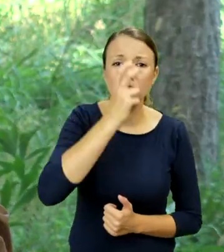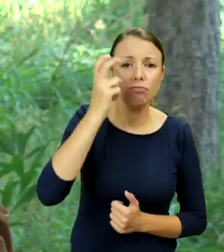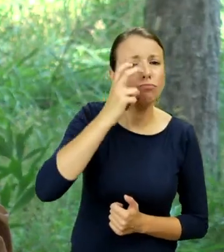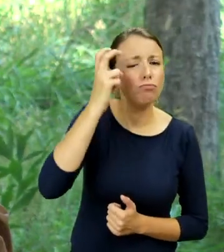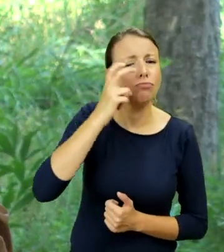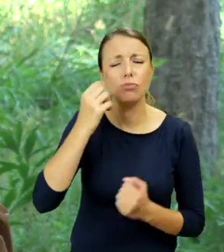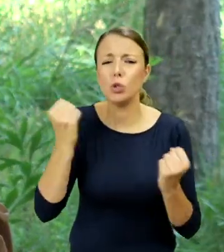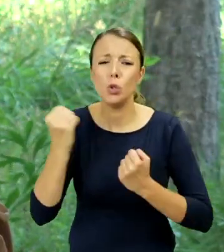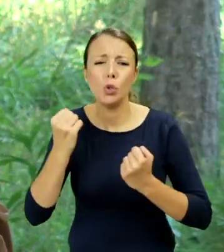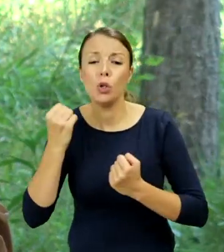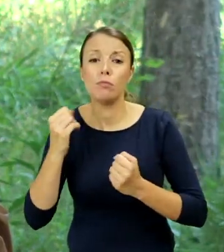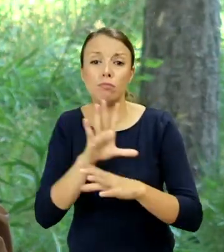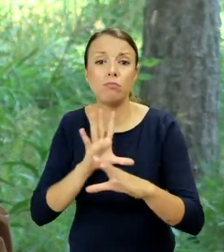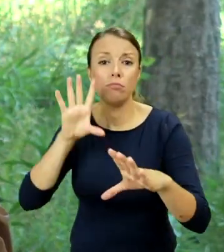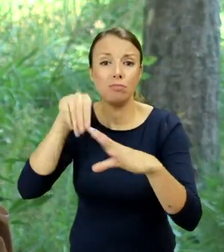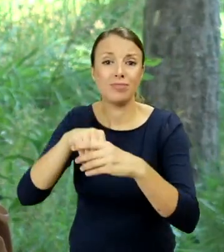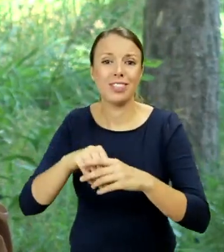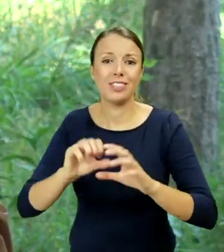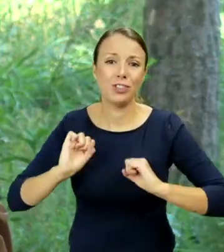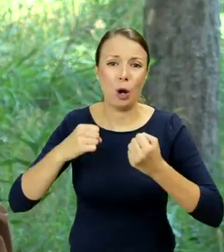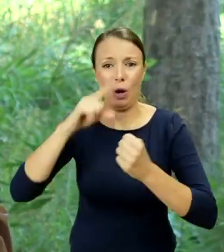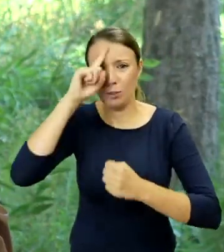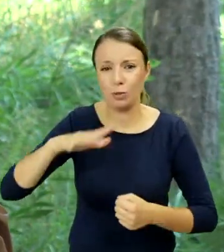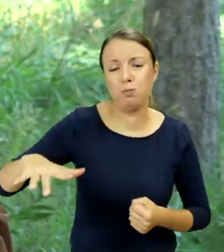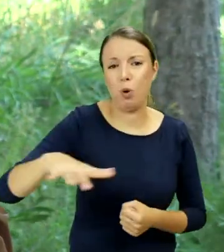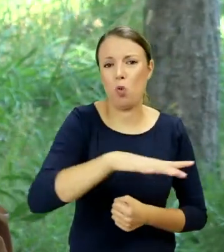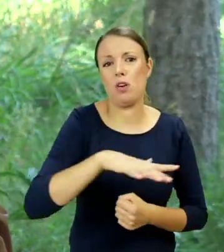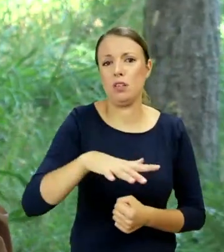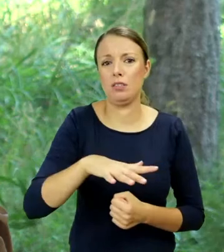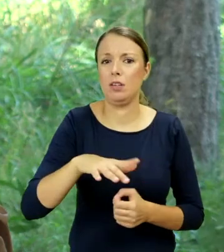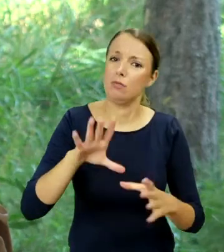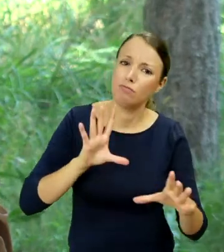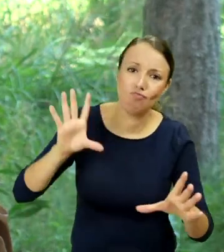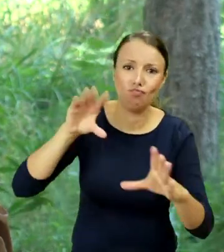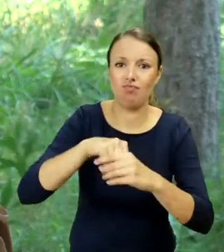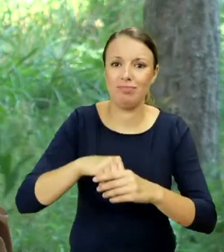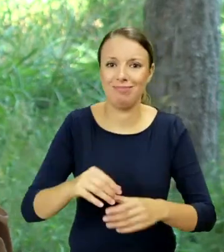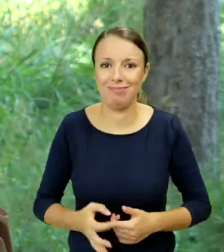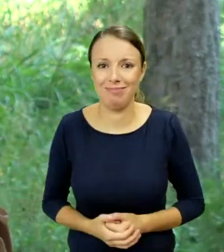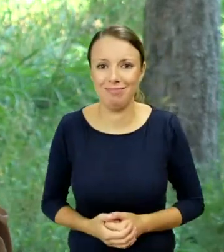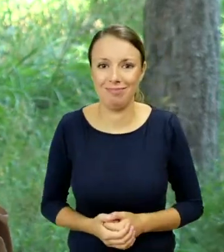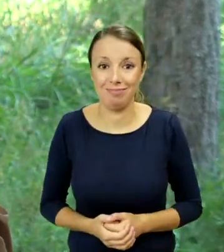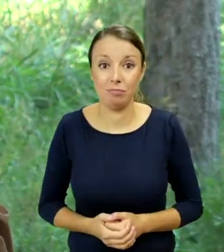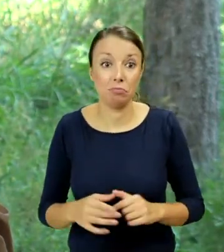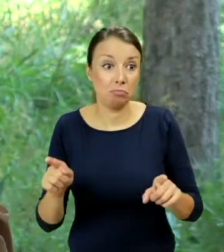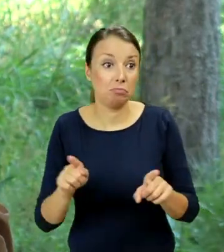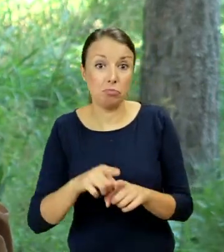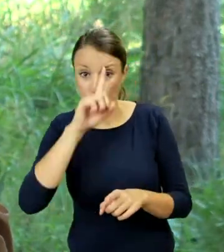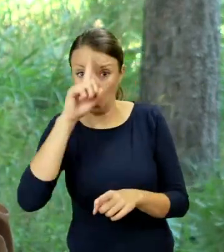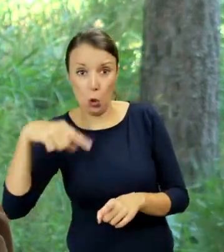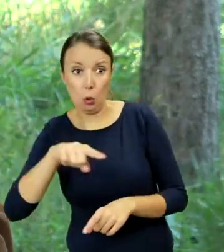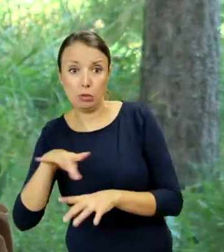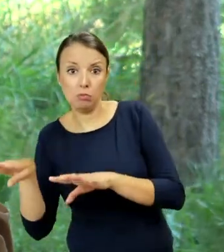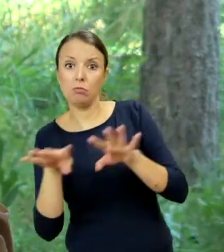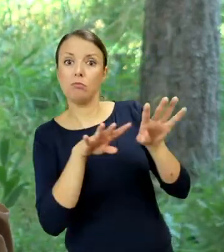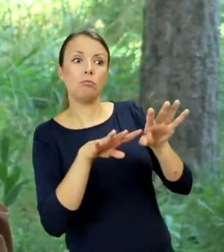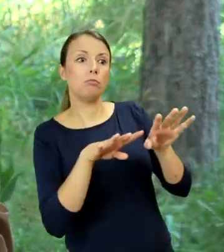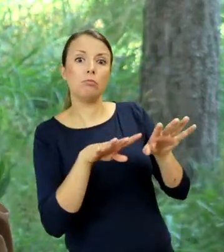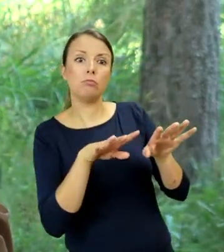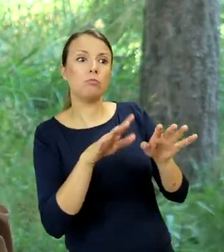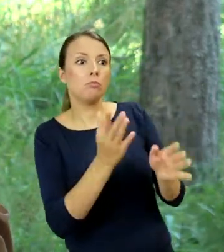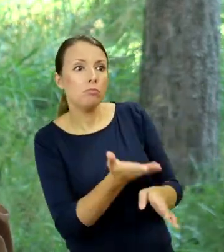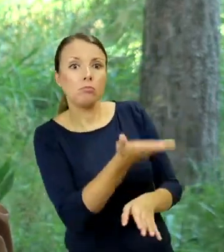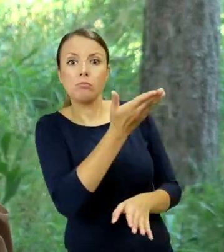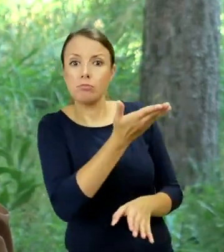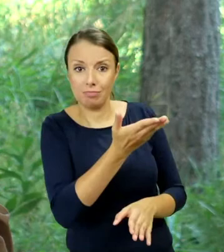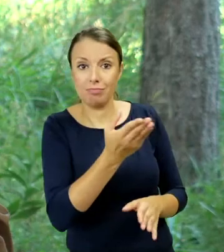w działalność społeczną. Stała się jednak dość zauważalną osobą w